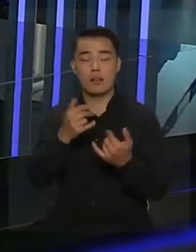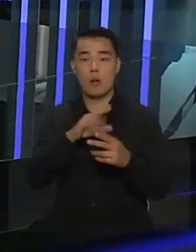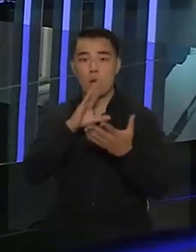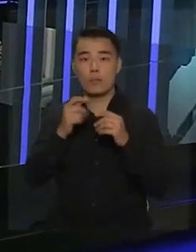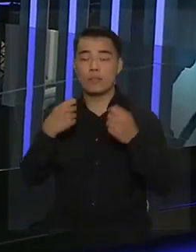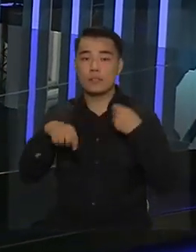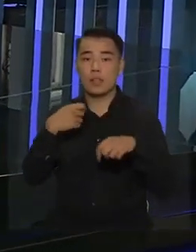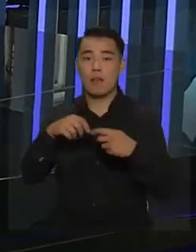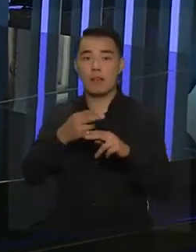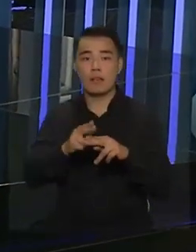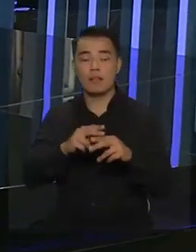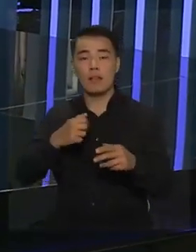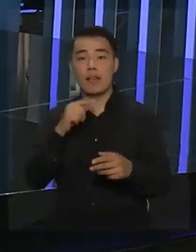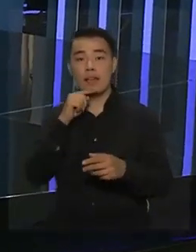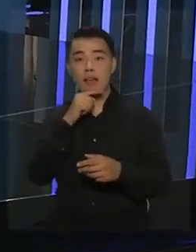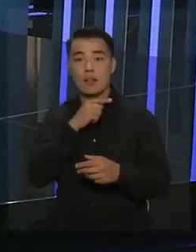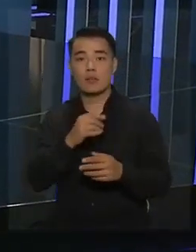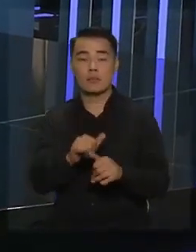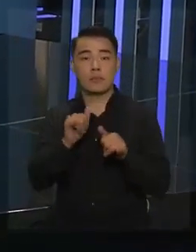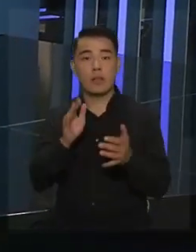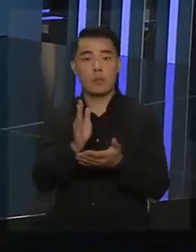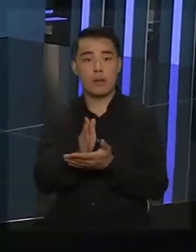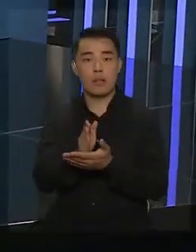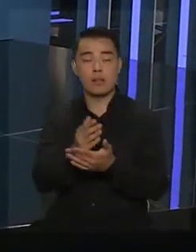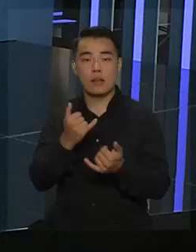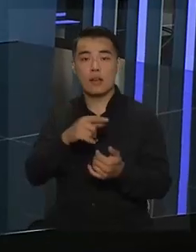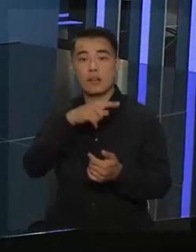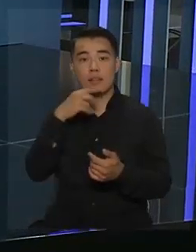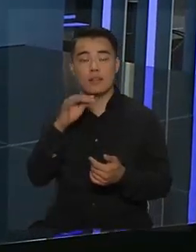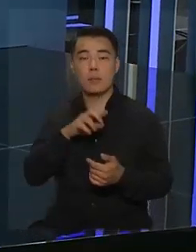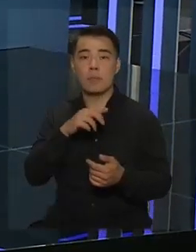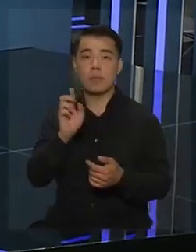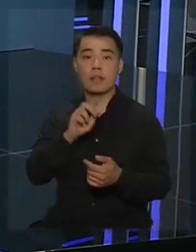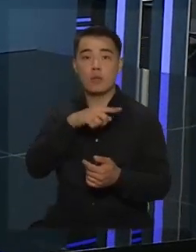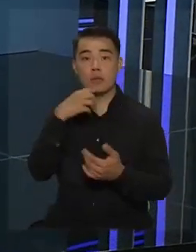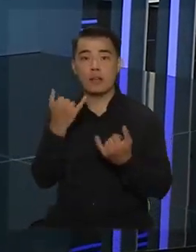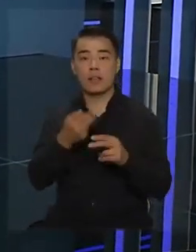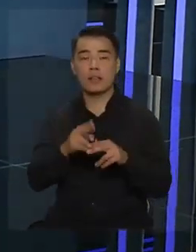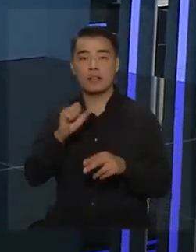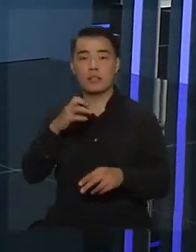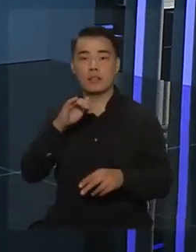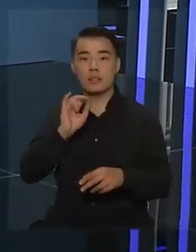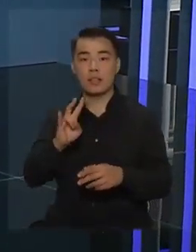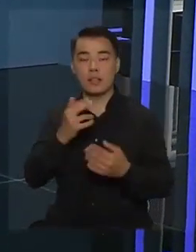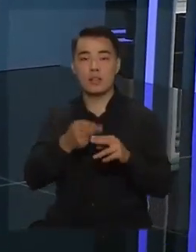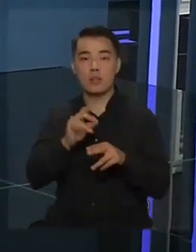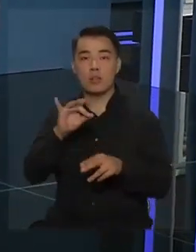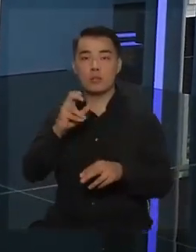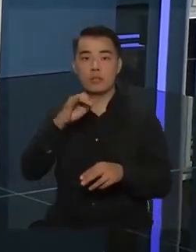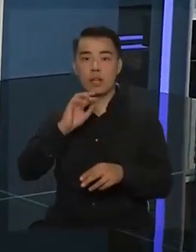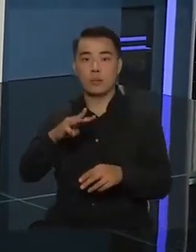сауда экономикалық байланыс беки түспек. Бүгін президент Қасым-Жомарт Тоқаев Татарстан раисы Рустам